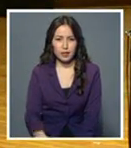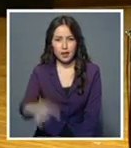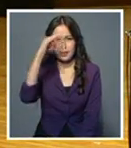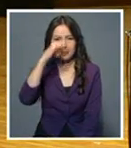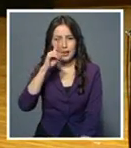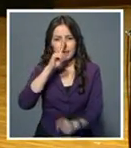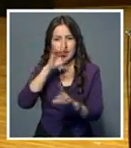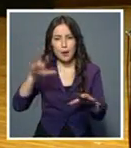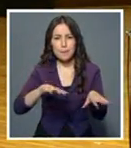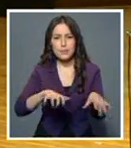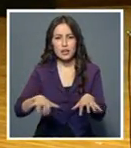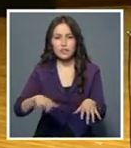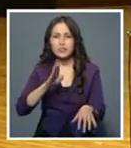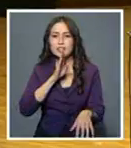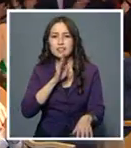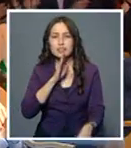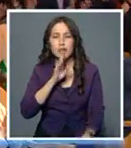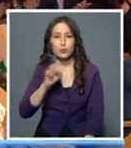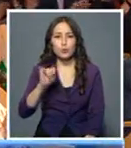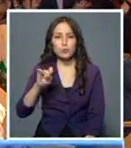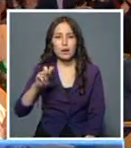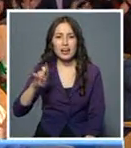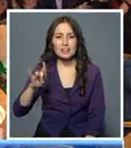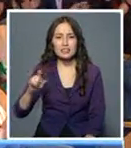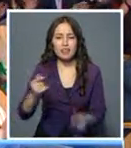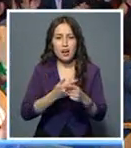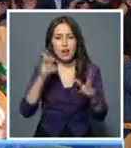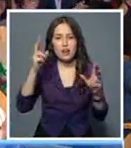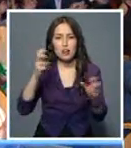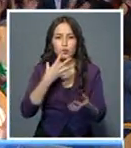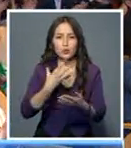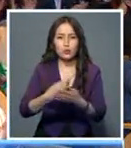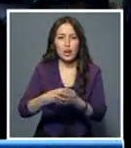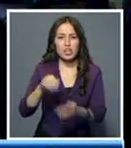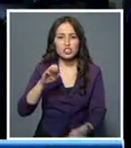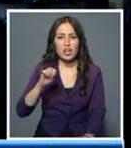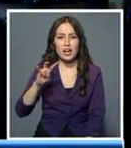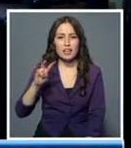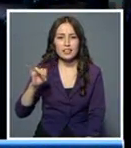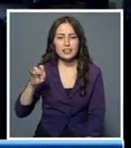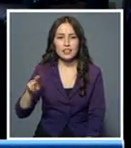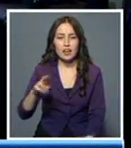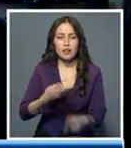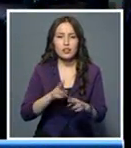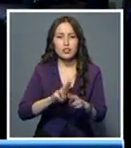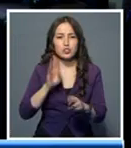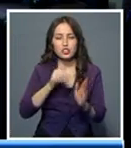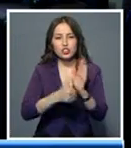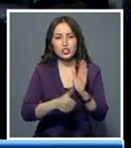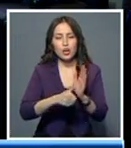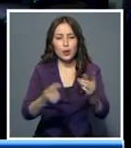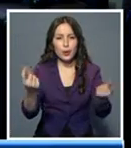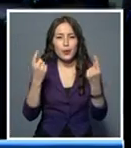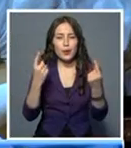Қазақтың танымал пианино шығызы Құрманғазы атындағы Қазақ ұлттық консерваториясының ректоры және Әубәкірова 60-қа толды. Айтулы күнге орай